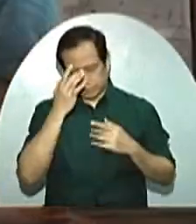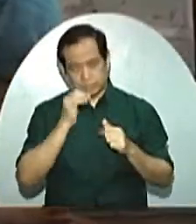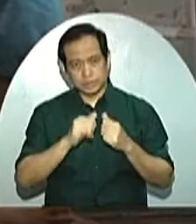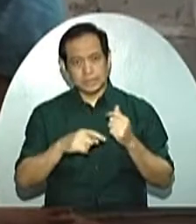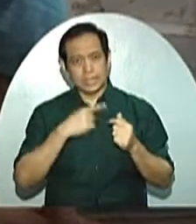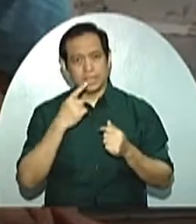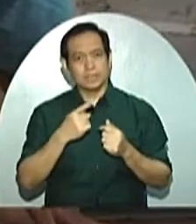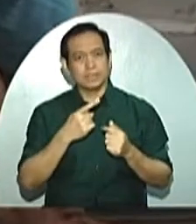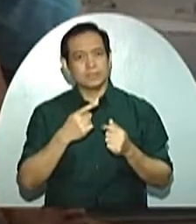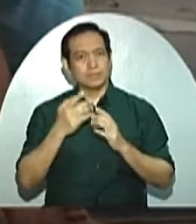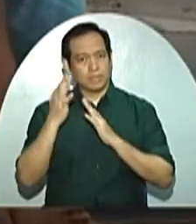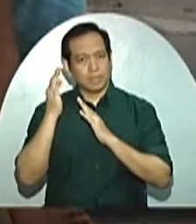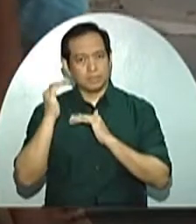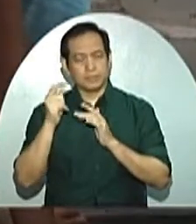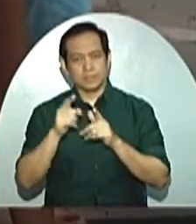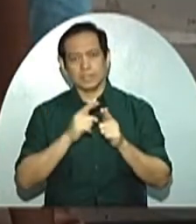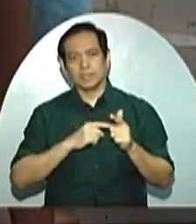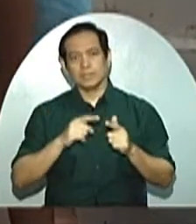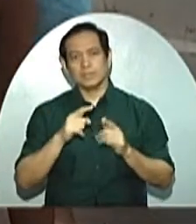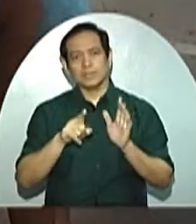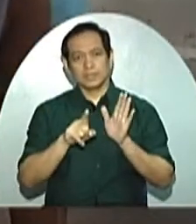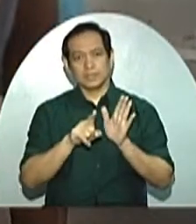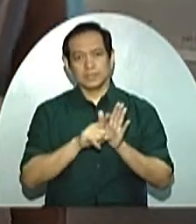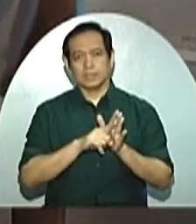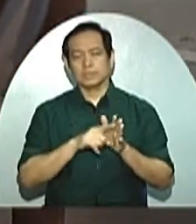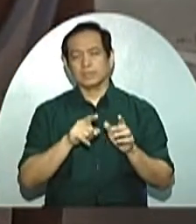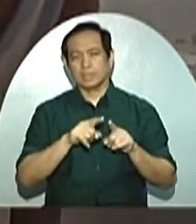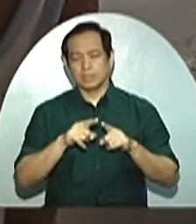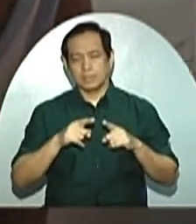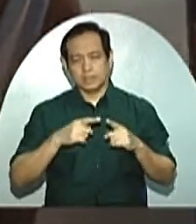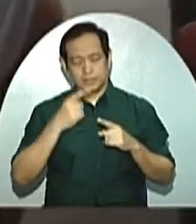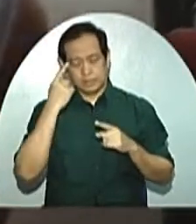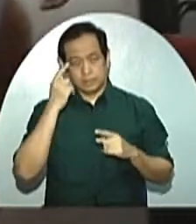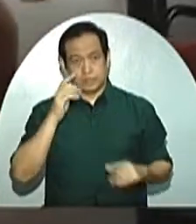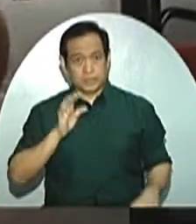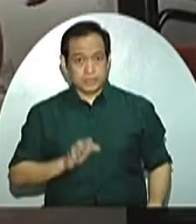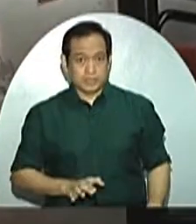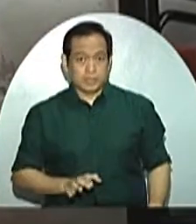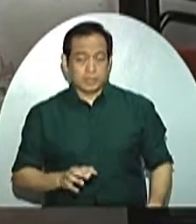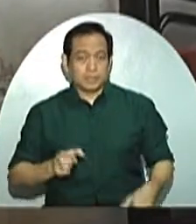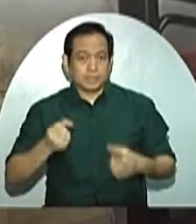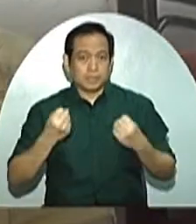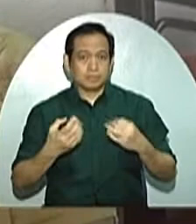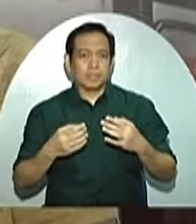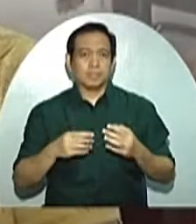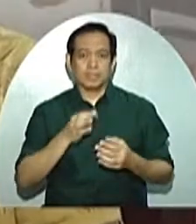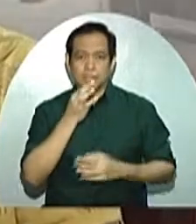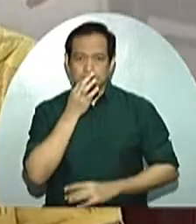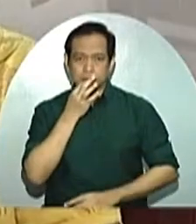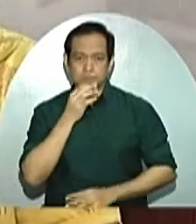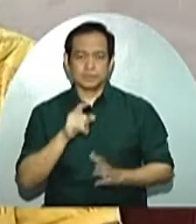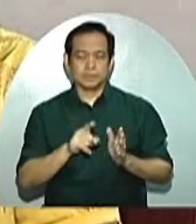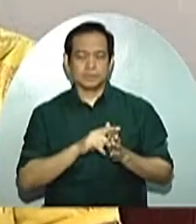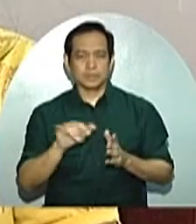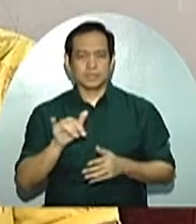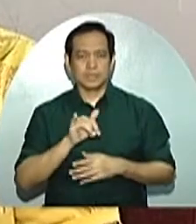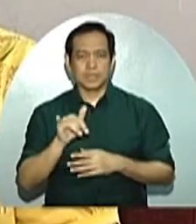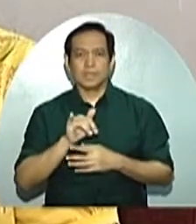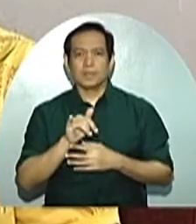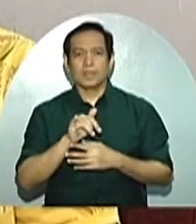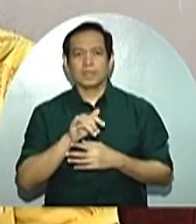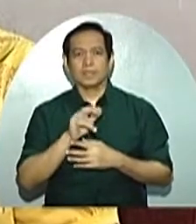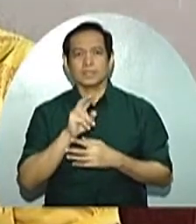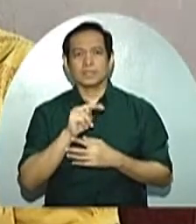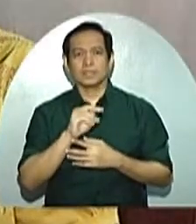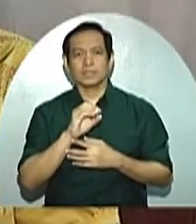ng inaasahan, mayroong mga ipinagbabawal din sa bata. Marami pong mga bawal na pagkain sa kanya, katulad po ng